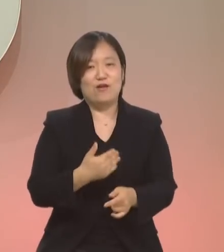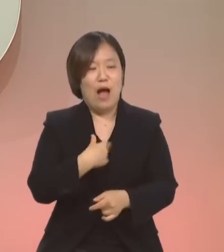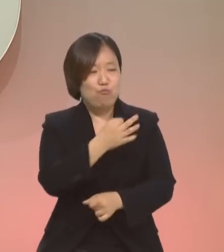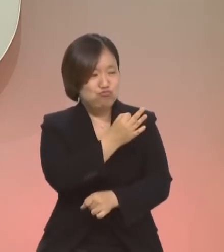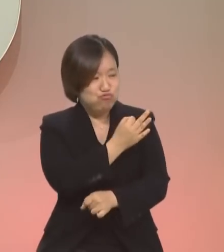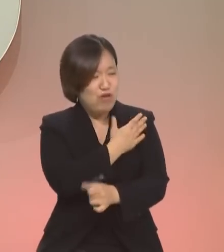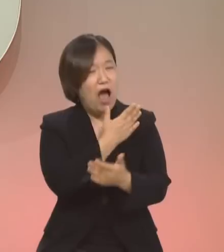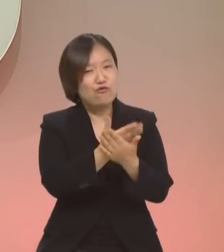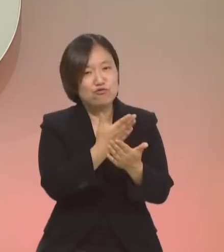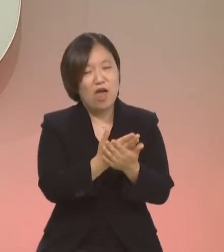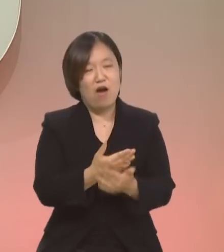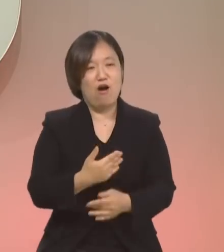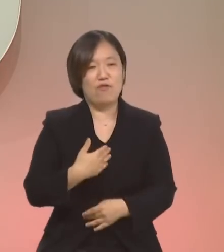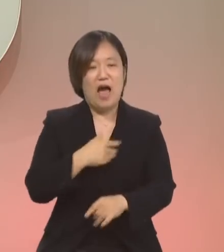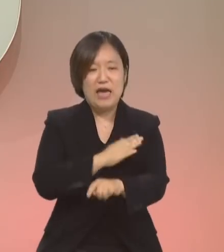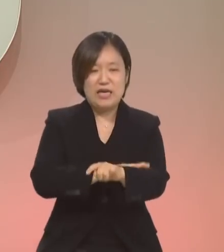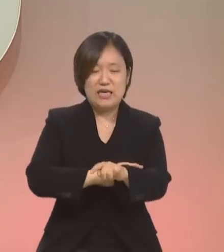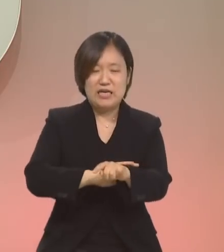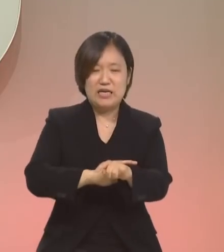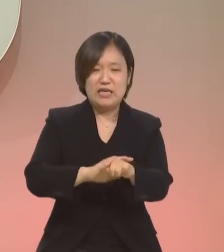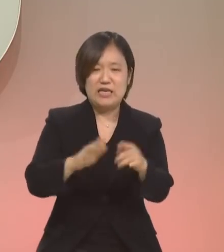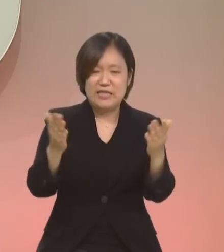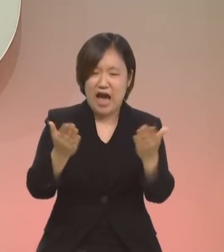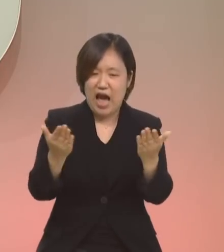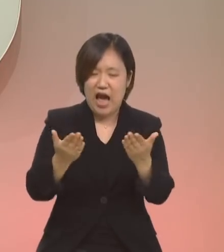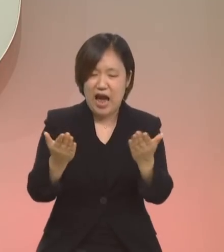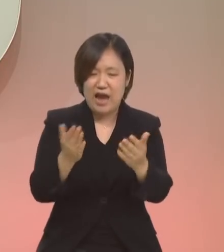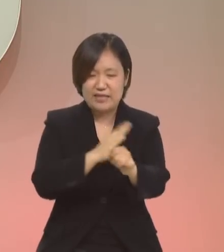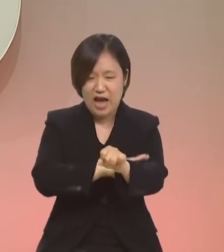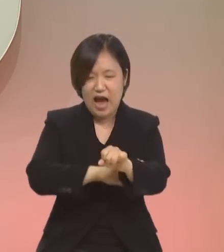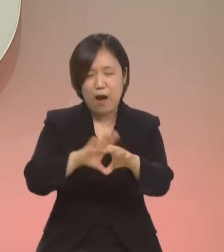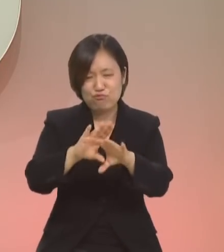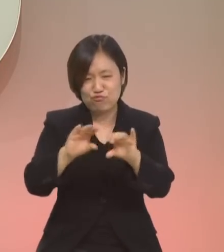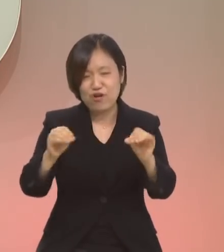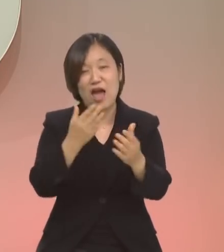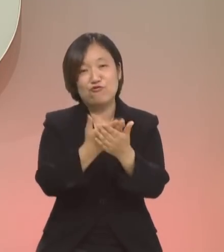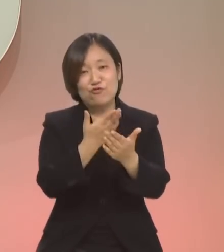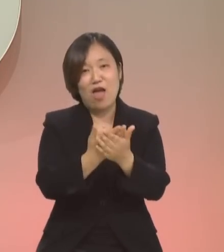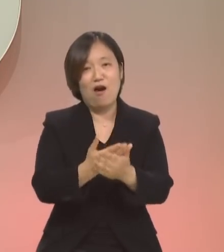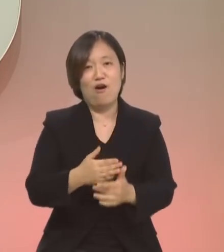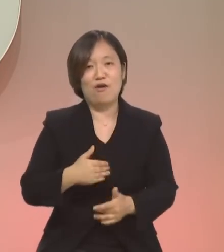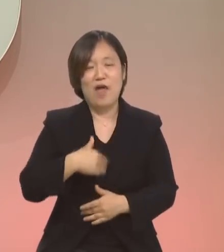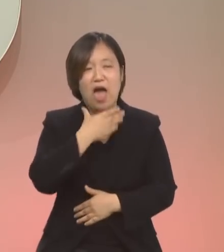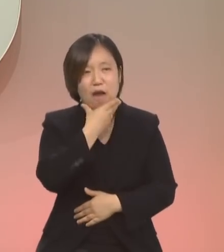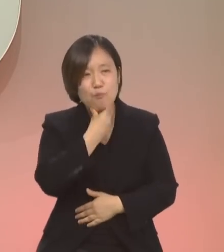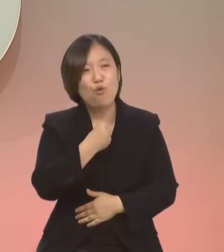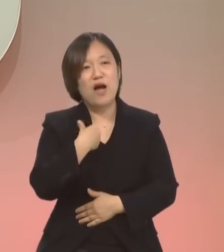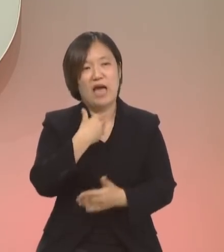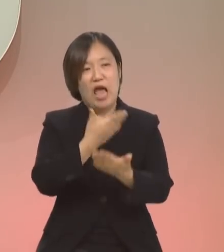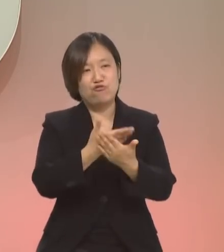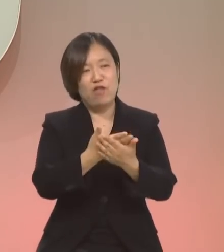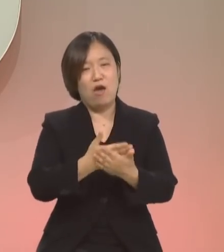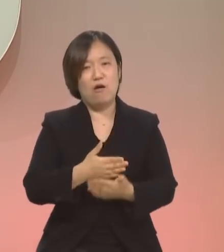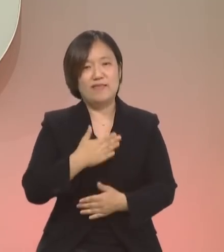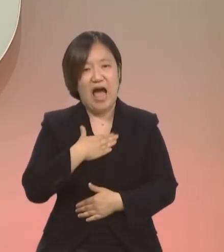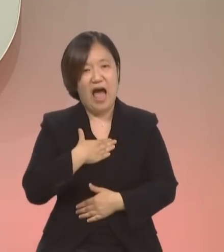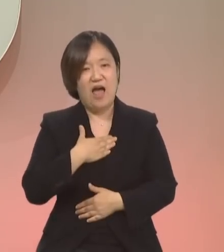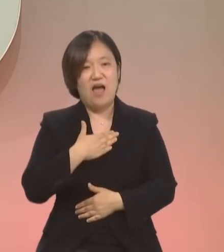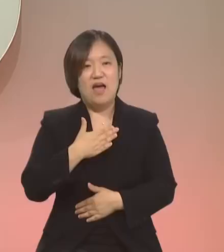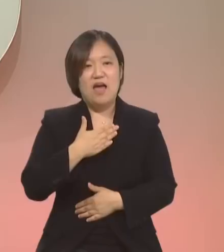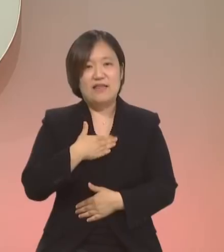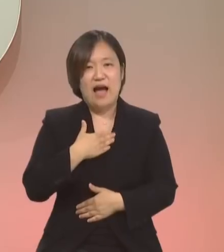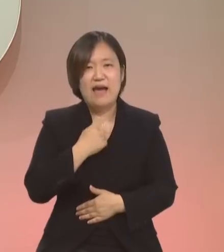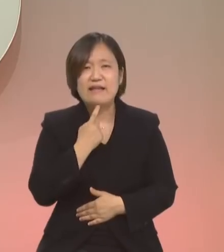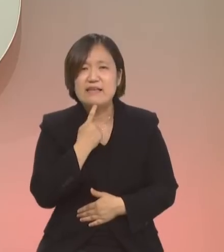내가 일이 술술 풀리게 해주세요 나와 우리 가족 행복하게 해주세요 이렇게 나 나의 것이라는 좀